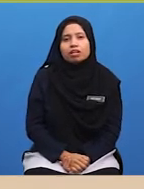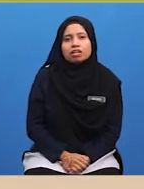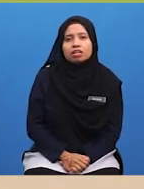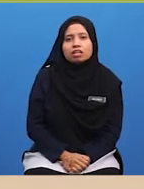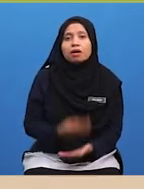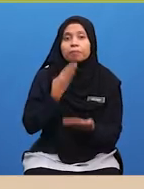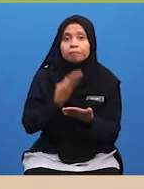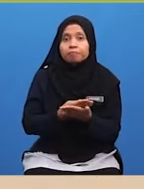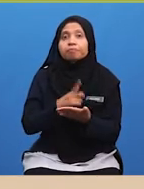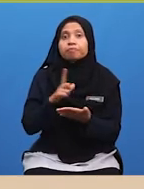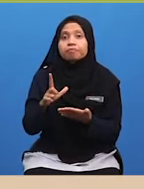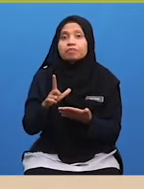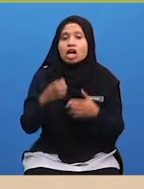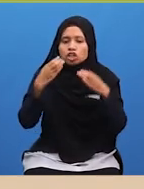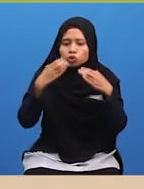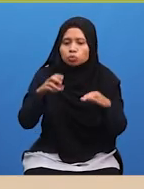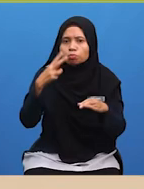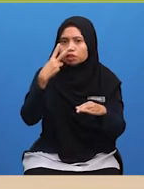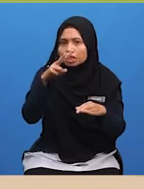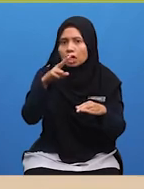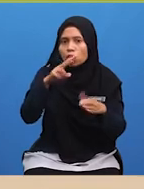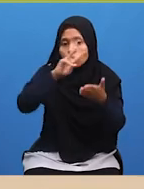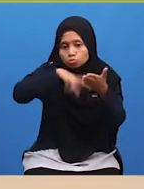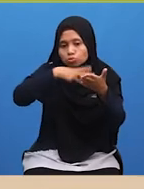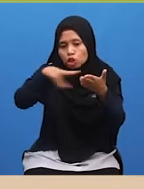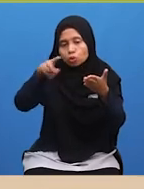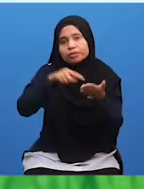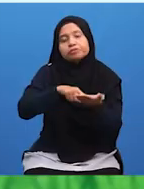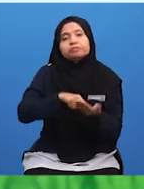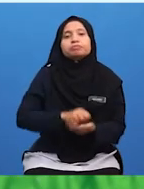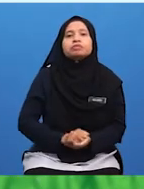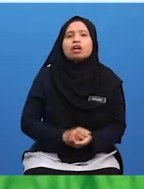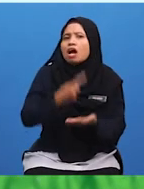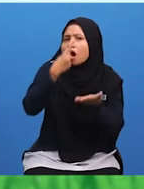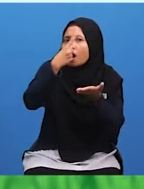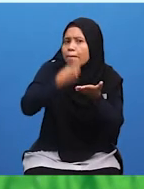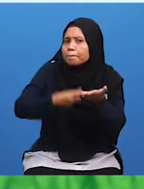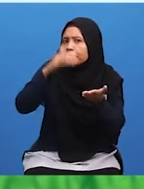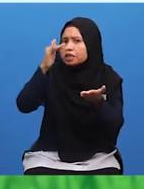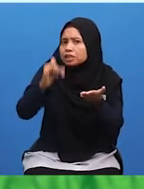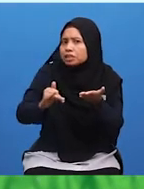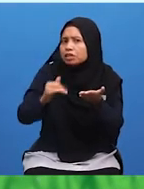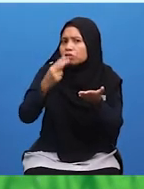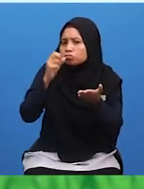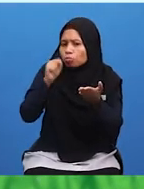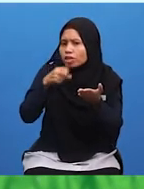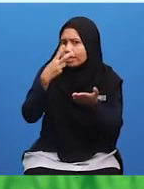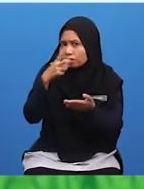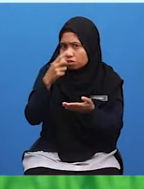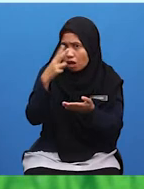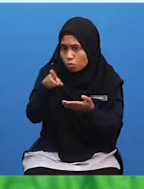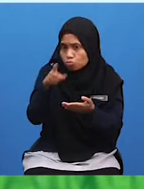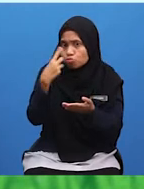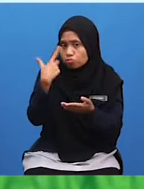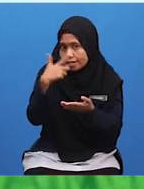Baiklah. Cuba lihat jadual ini. apa yang anda boleh lihat.